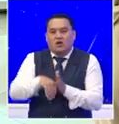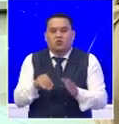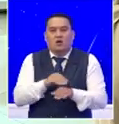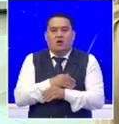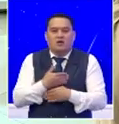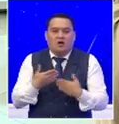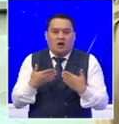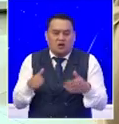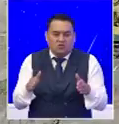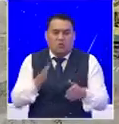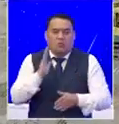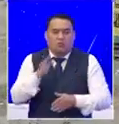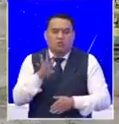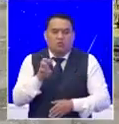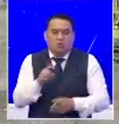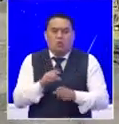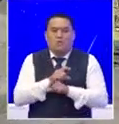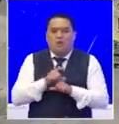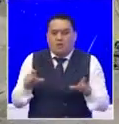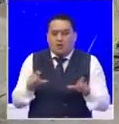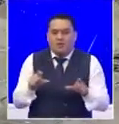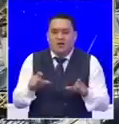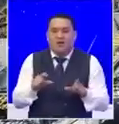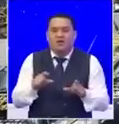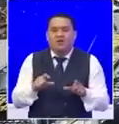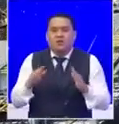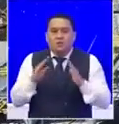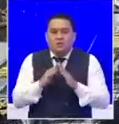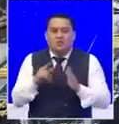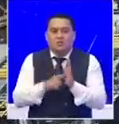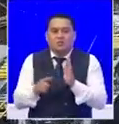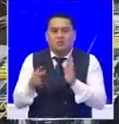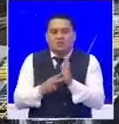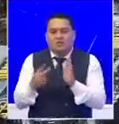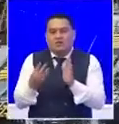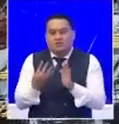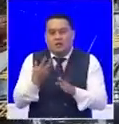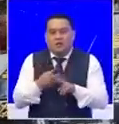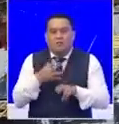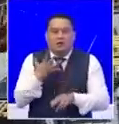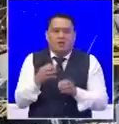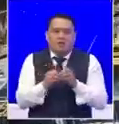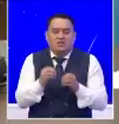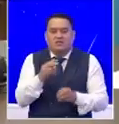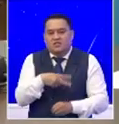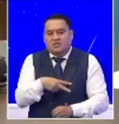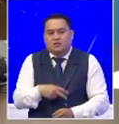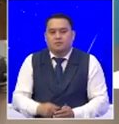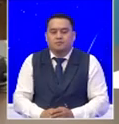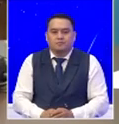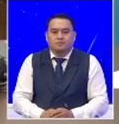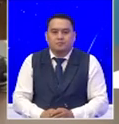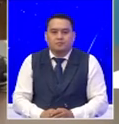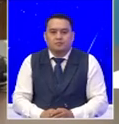порядка 400 объектов. Также в области будут реализованы жилищные программы 7-20-25 и 5-10-20. Проект